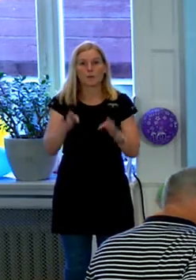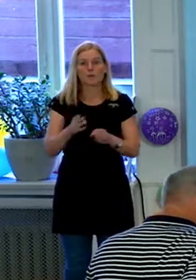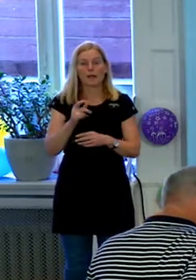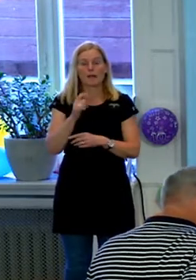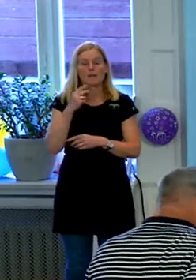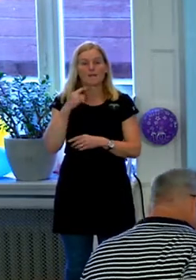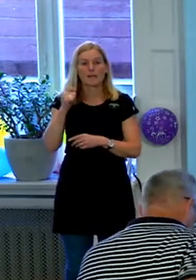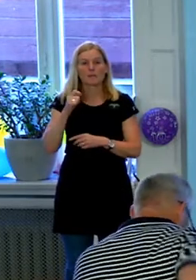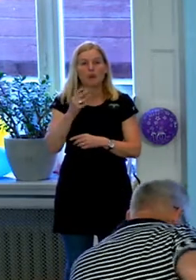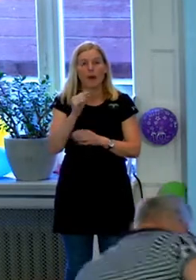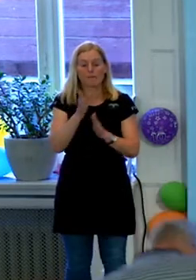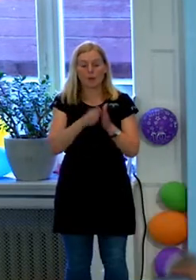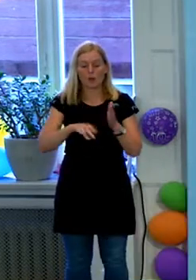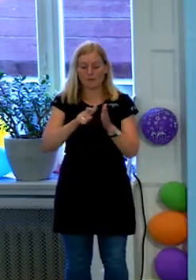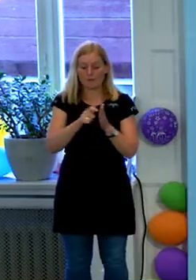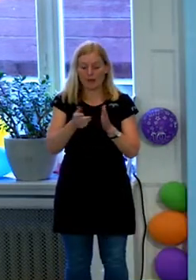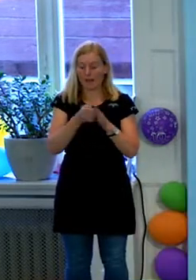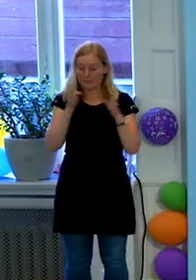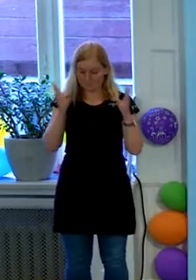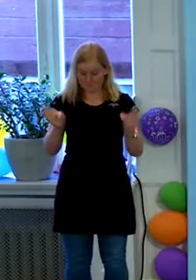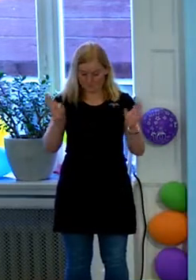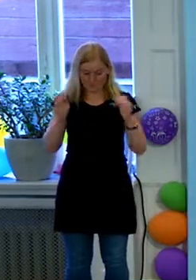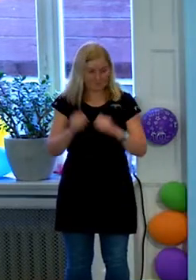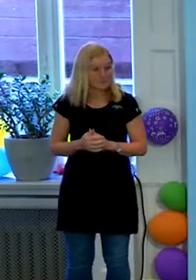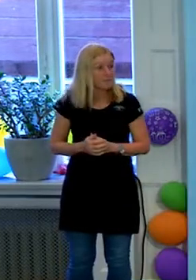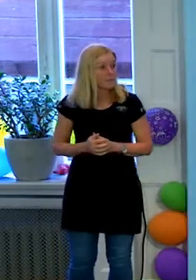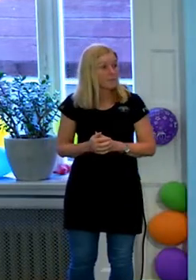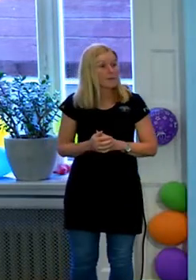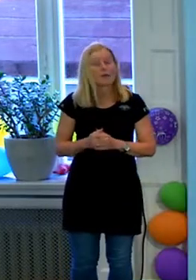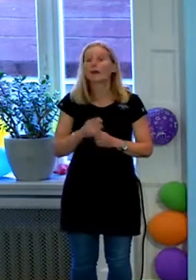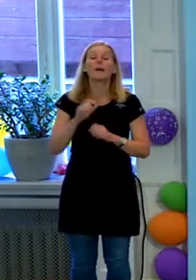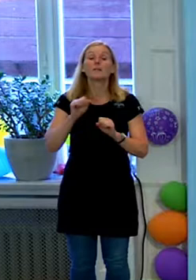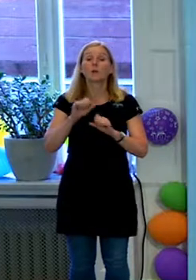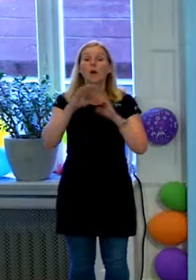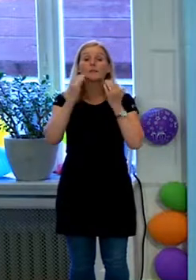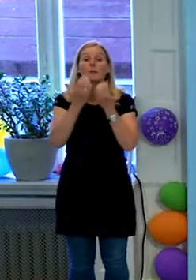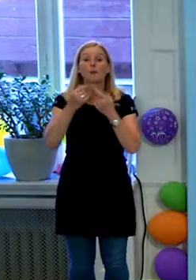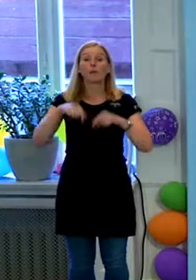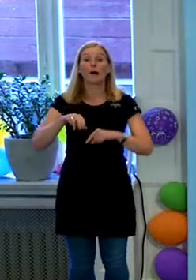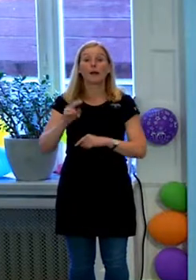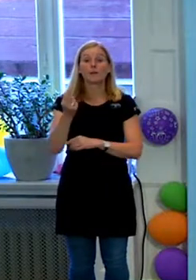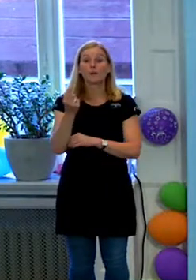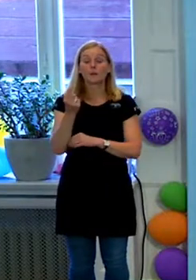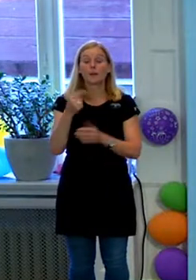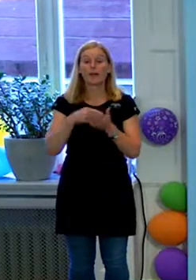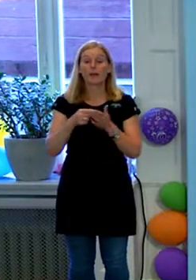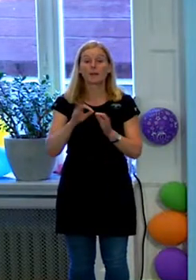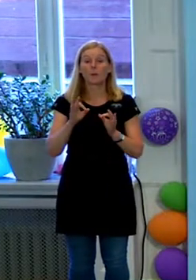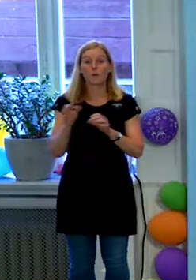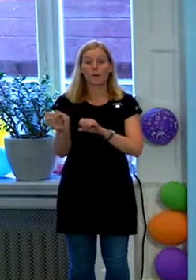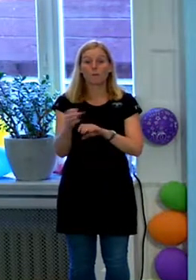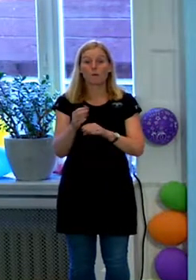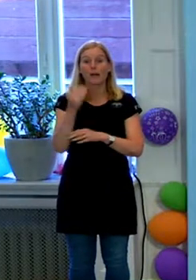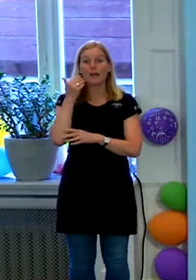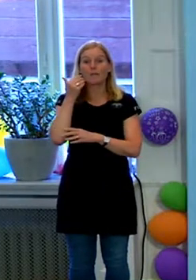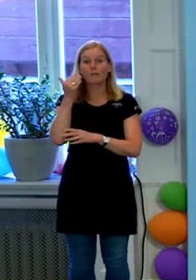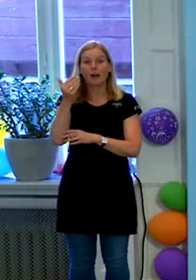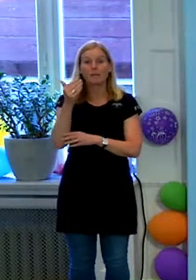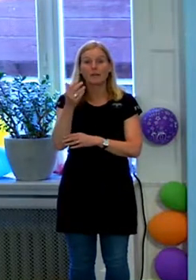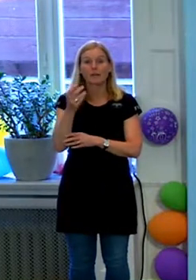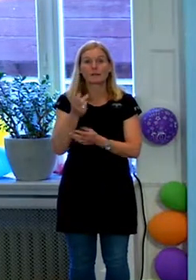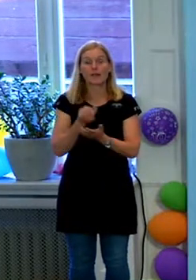under Almedalsveckan. Och vi ska ha seminarium här nu som heter Hur påverkar